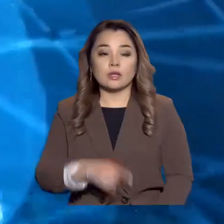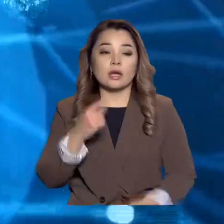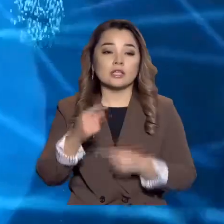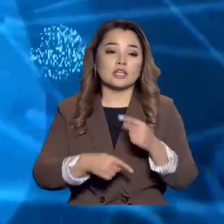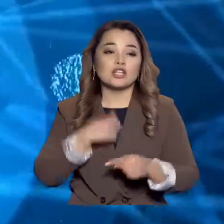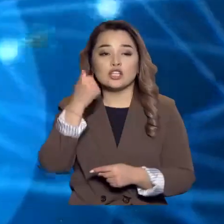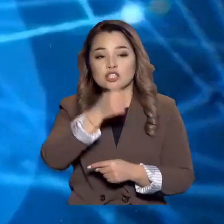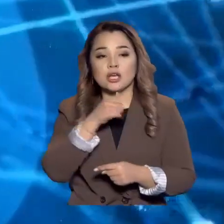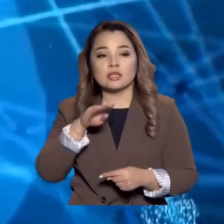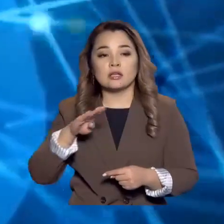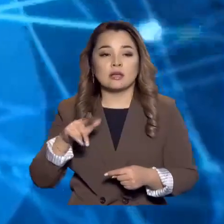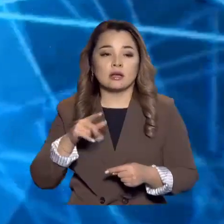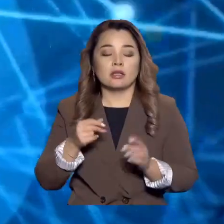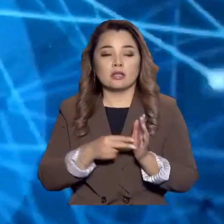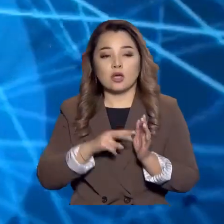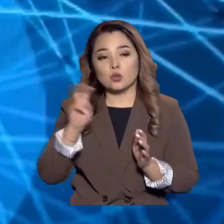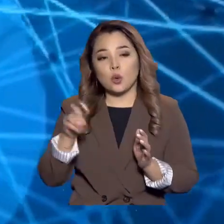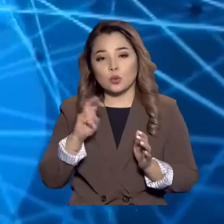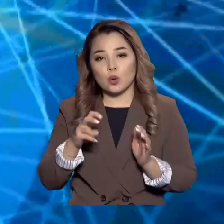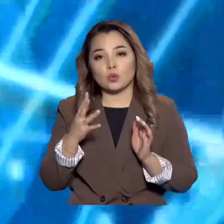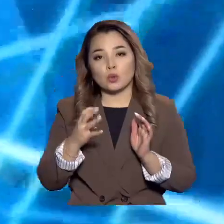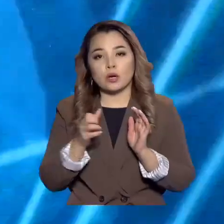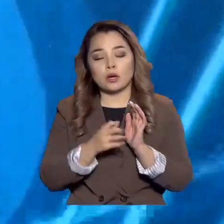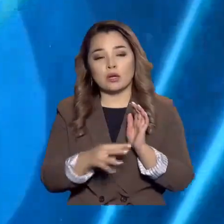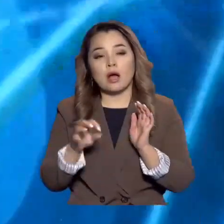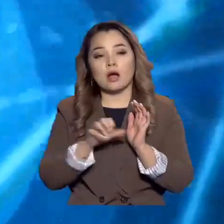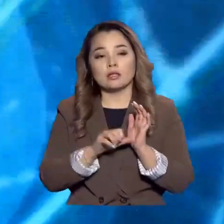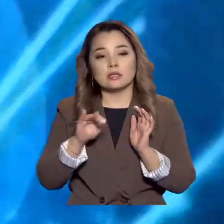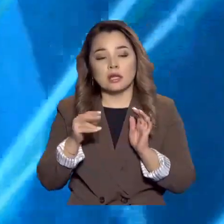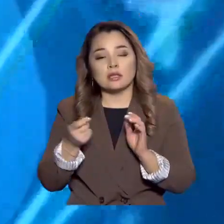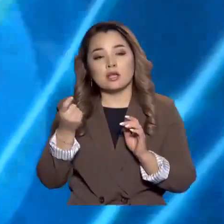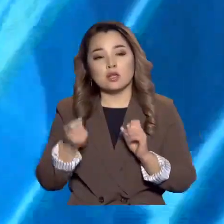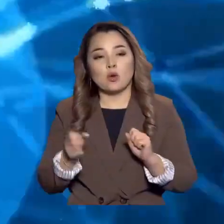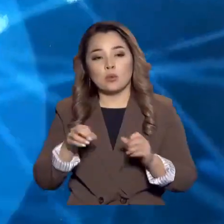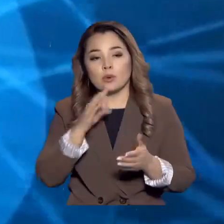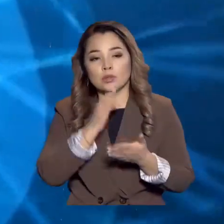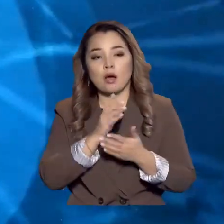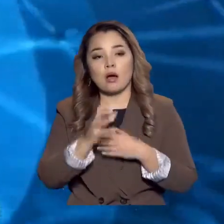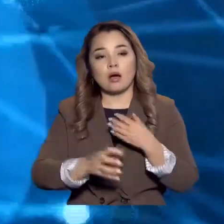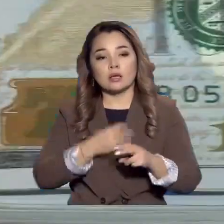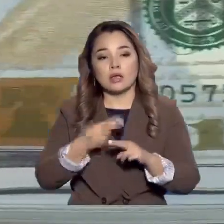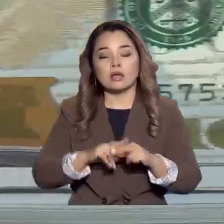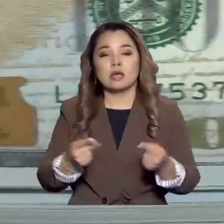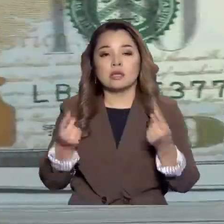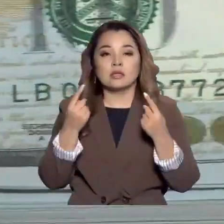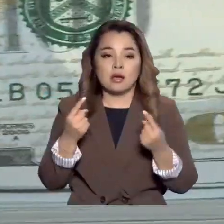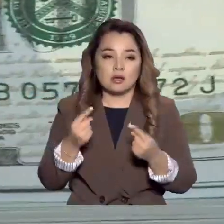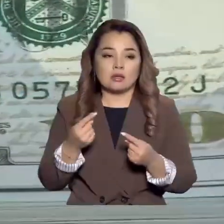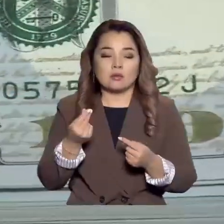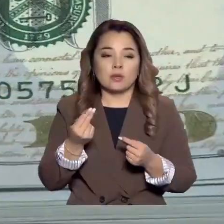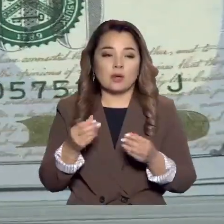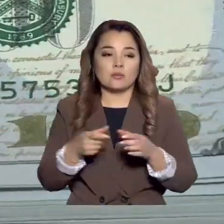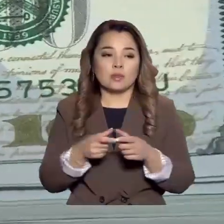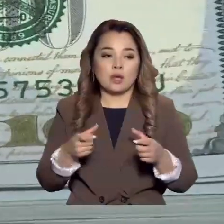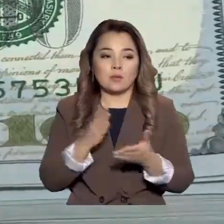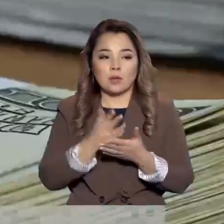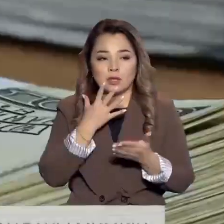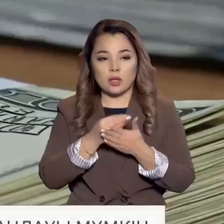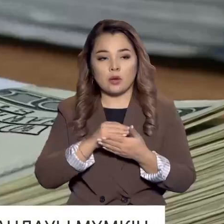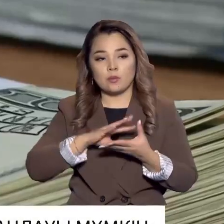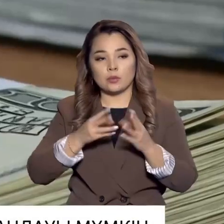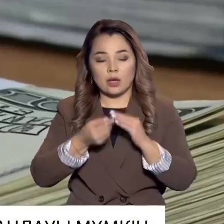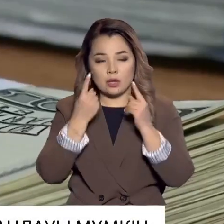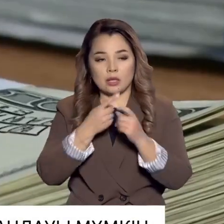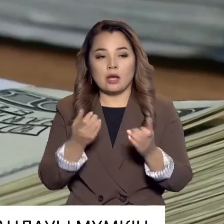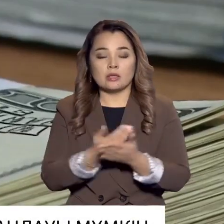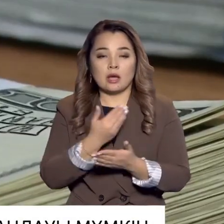Келер жылы теңге долларға шаққанда 446 теңгеге дейін арзандауы мүмкін. Халықаралық ірі қаржы компаниясының сарапшылары осындай болжам жасап